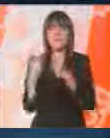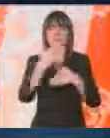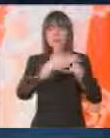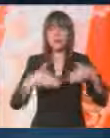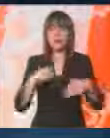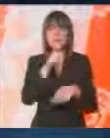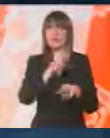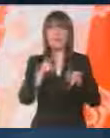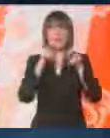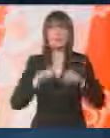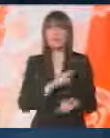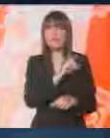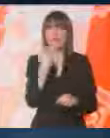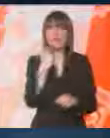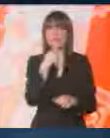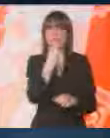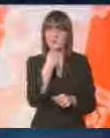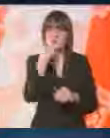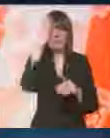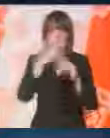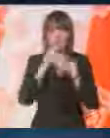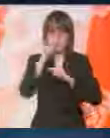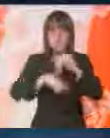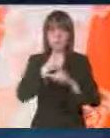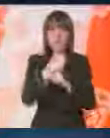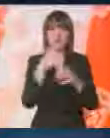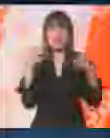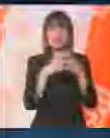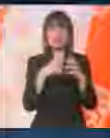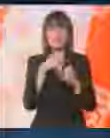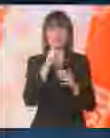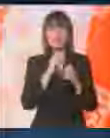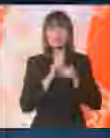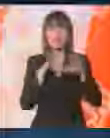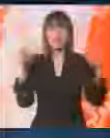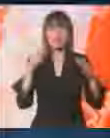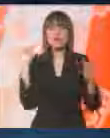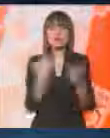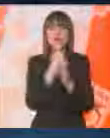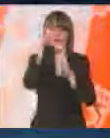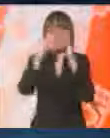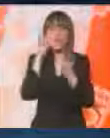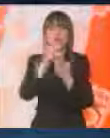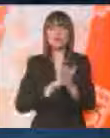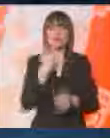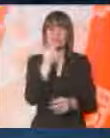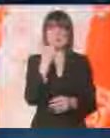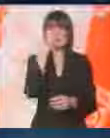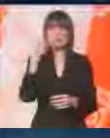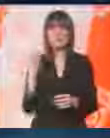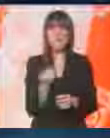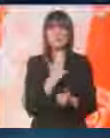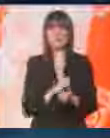to neodustajanje nikada od teme. U poslednjih godinu dana tim Insajdera je proširen, a novi serijali počinju 31.